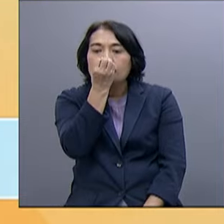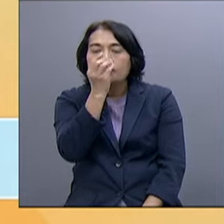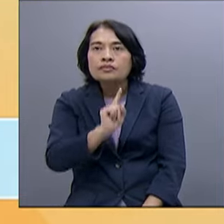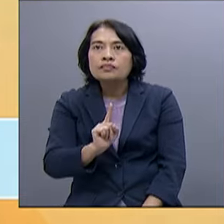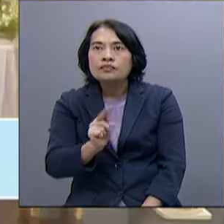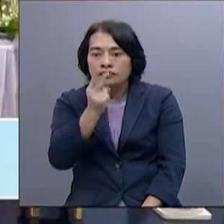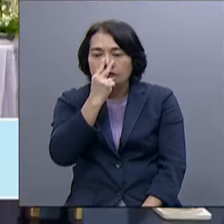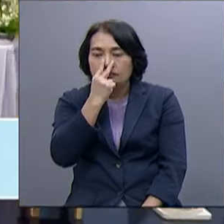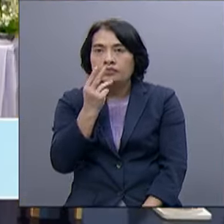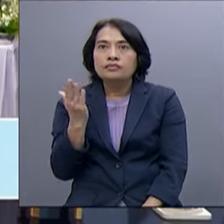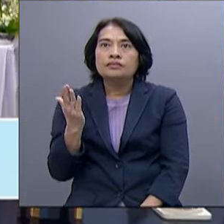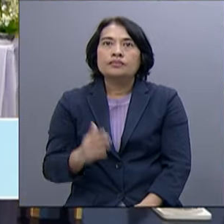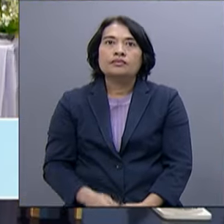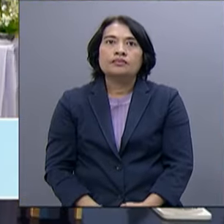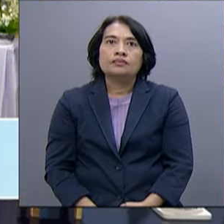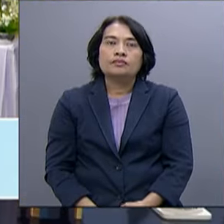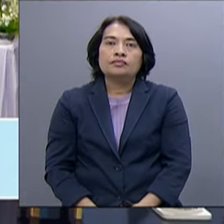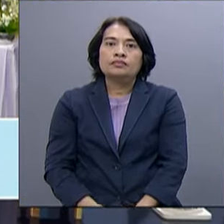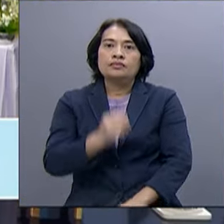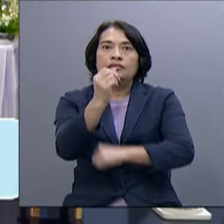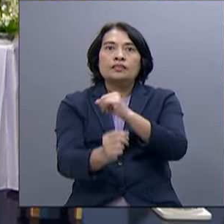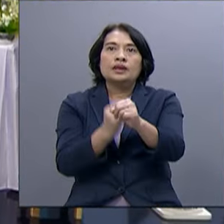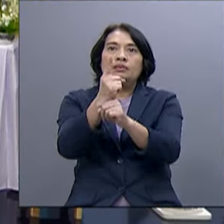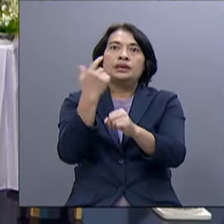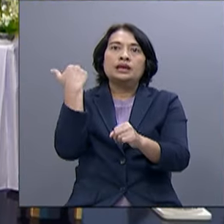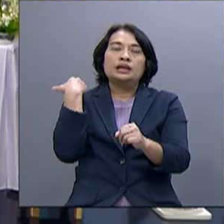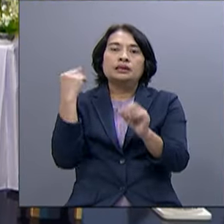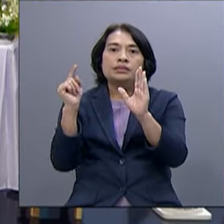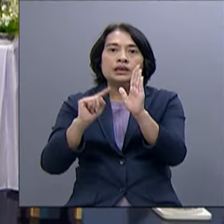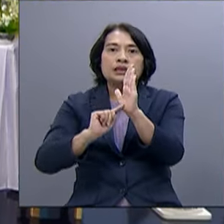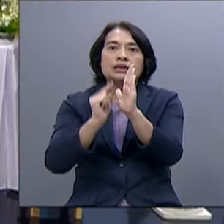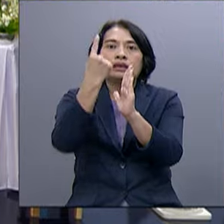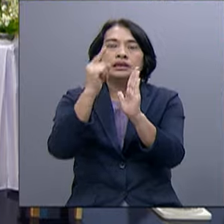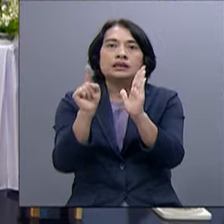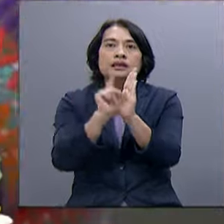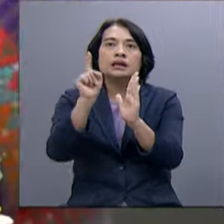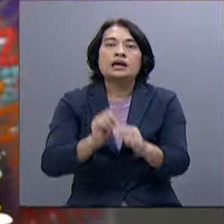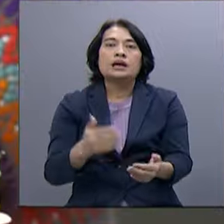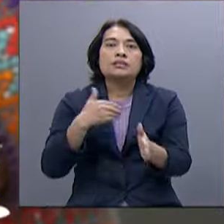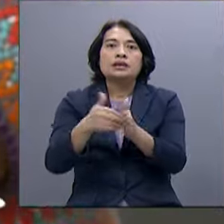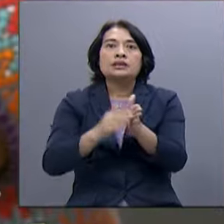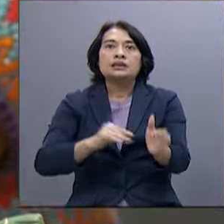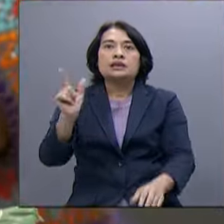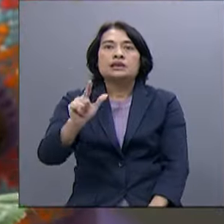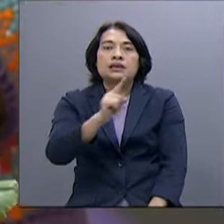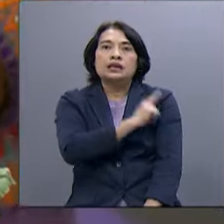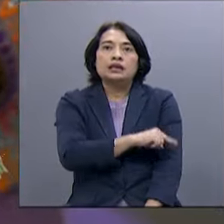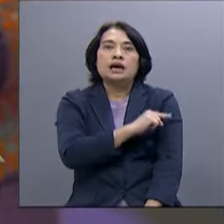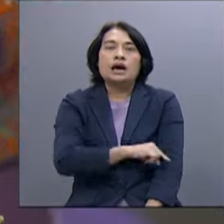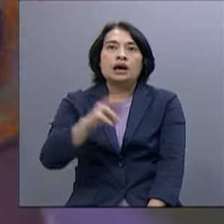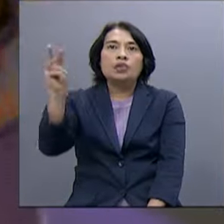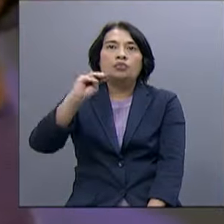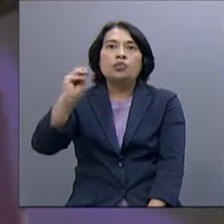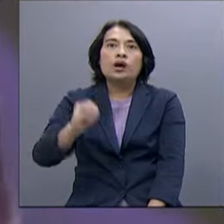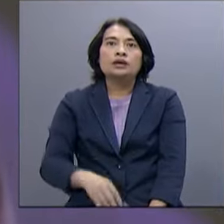ี้ใช่แบบนี้เลยค่ะมาปีละครั้งแล้วก็มีหลายสีด้วยใช่ไหมคะ ใช่ครับก็จะมีสีเหลืองสีขาวสีม่วงครับสามสีครับ นะคะแต่ทีนี้